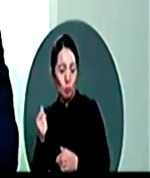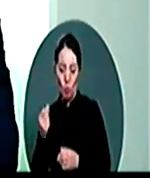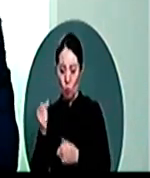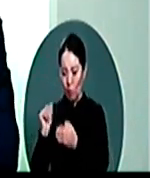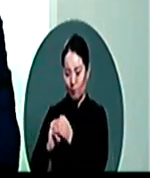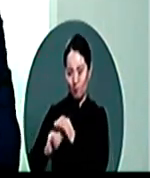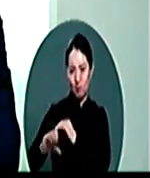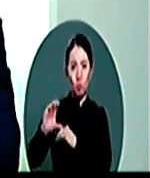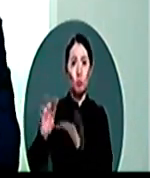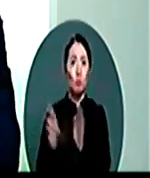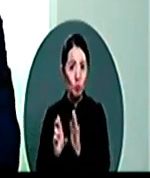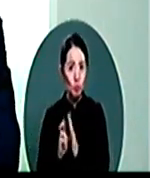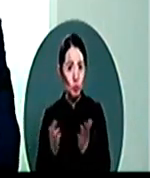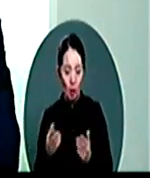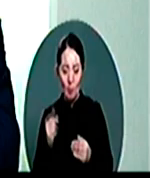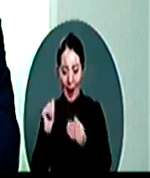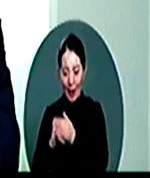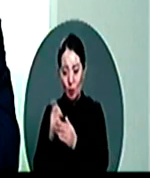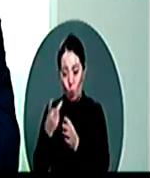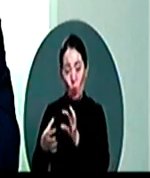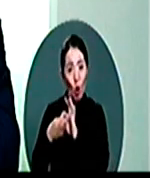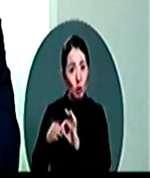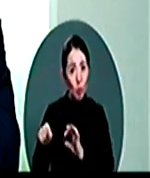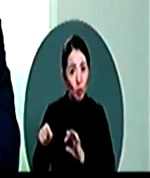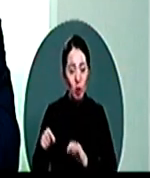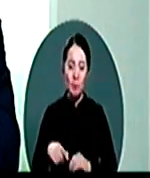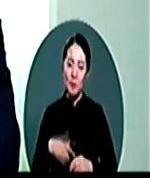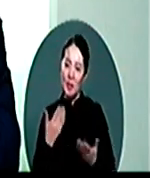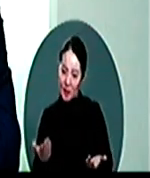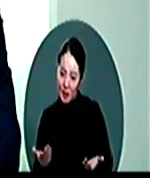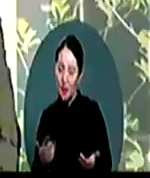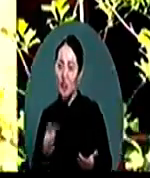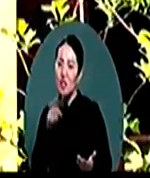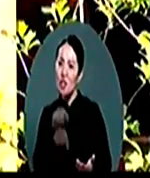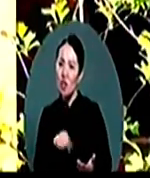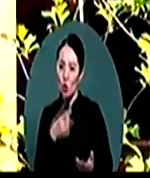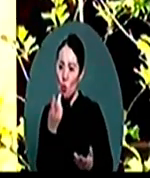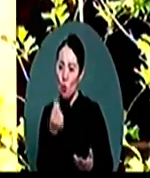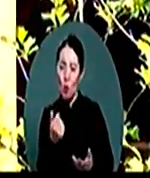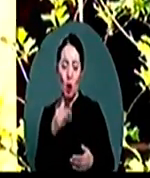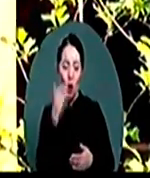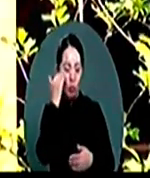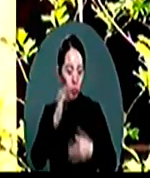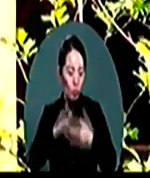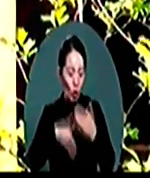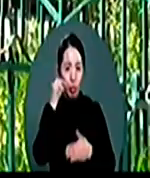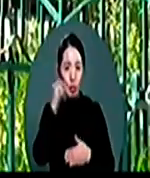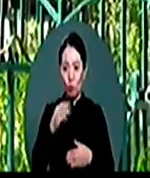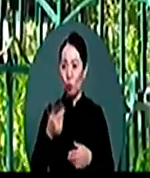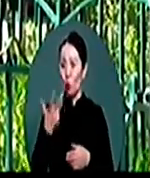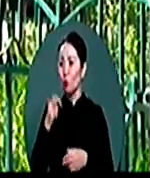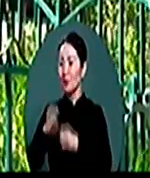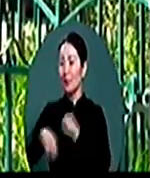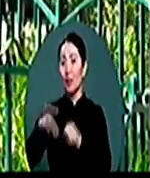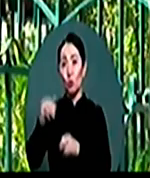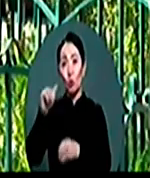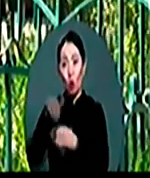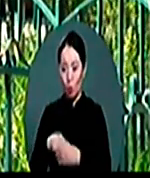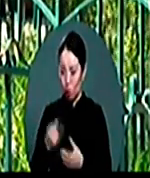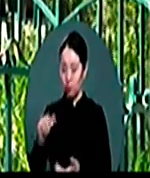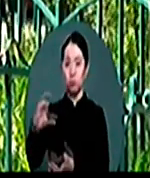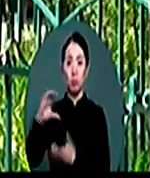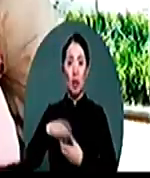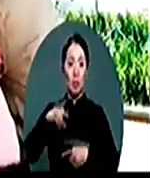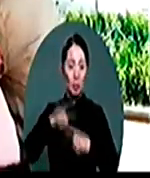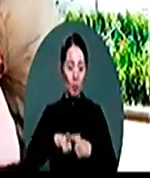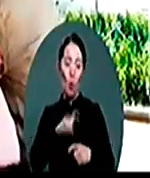235-255 сая төгрөгийн хуримтлыг бий болох бололцоо байгаа хгүй хадгаламжийн хүүнээсээ шалтгаалаад. Тэгэхээр тэр мөнгө одоо тэтгэврт гарахт нь 30 жилийн дараа ирлээ гэхэд